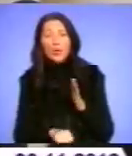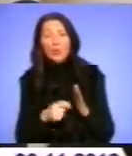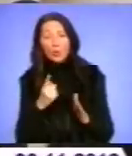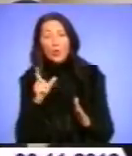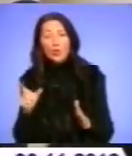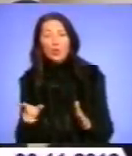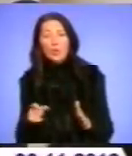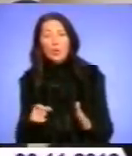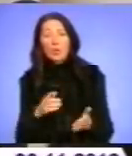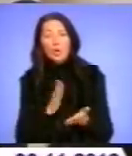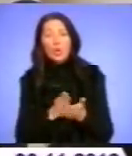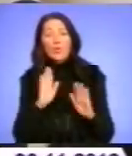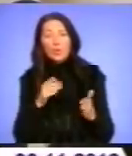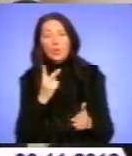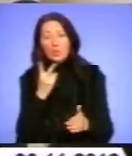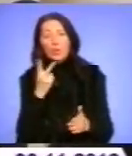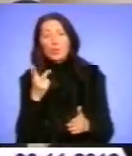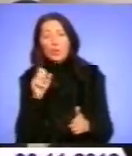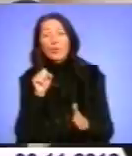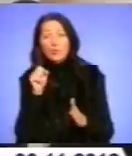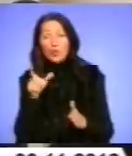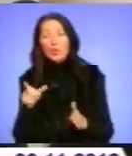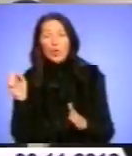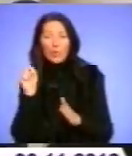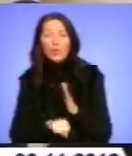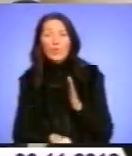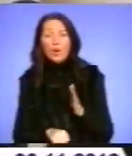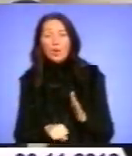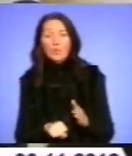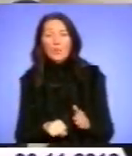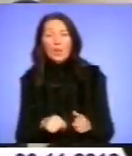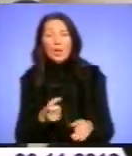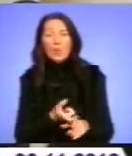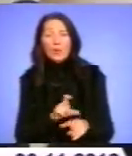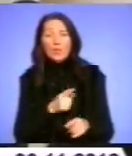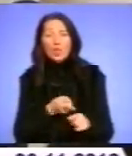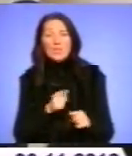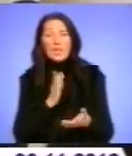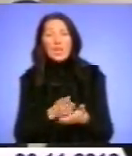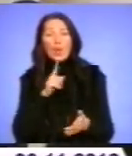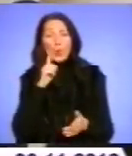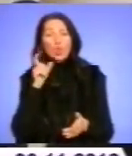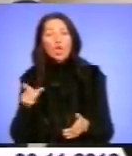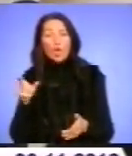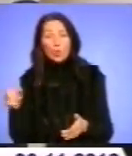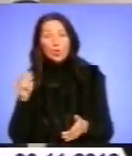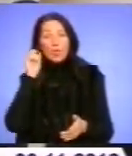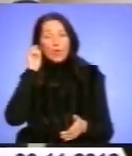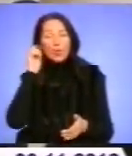є випадки, що і по двох-трьох людей вбивали. Переважно це і молоді люди, віку